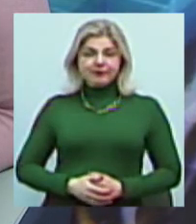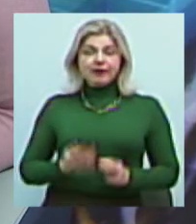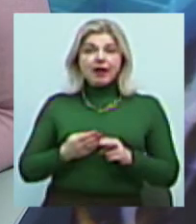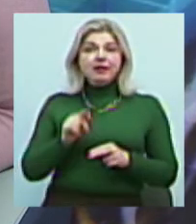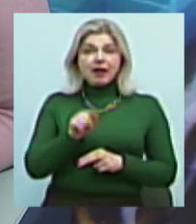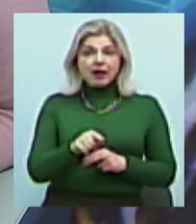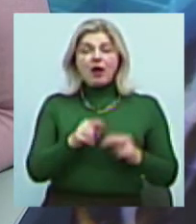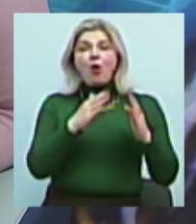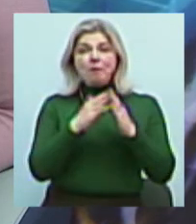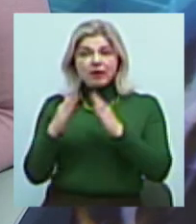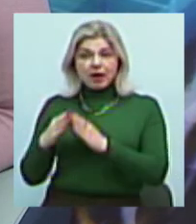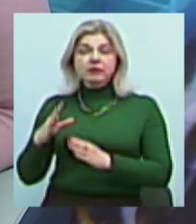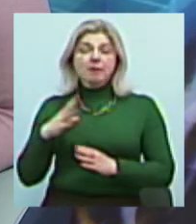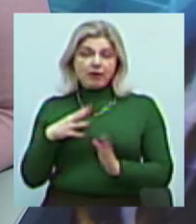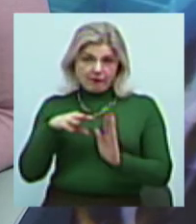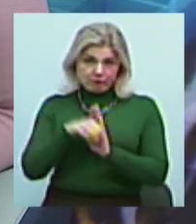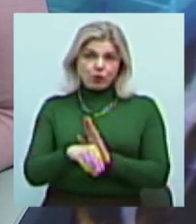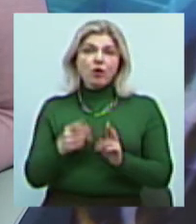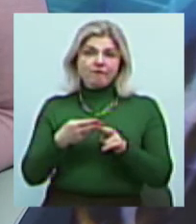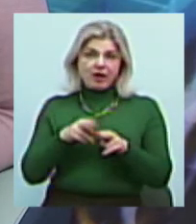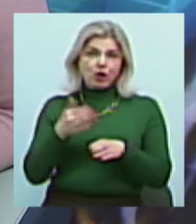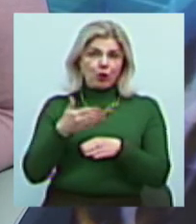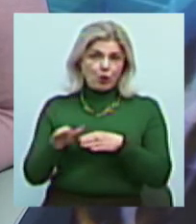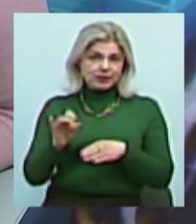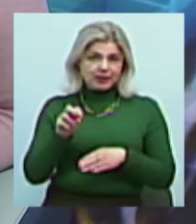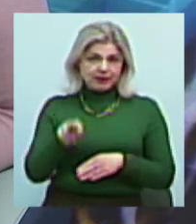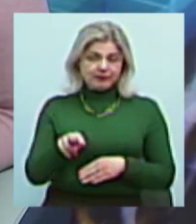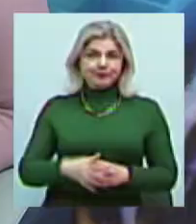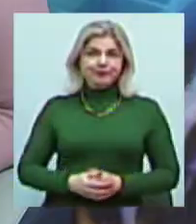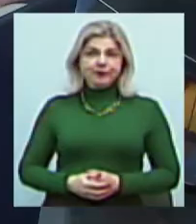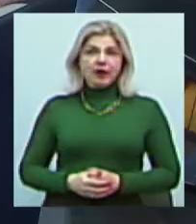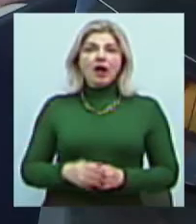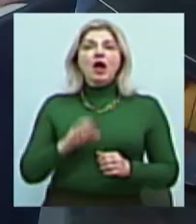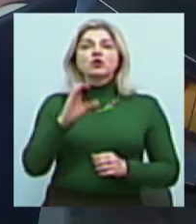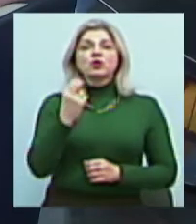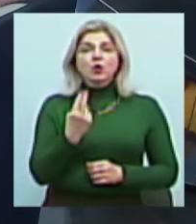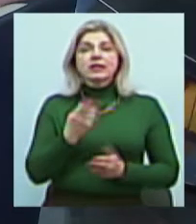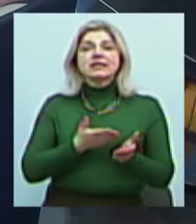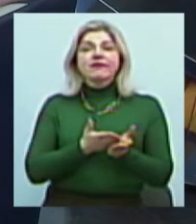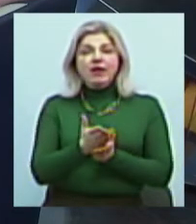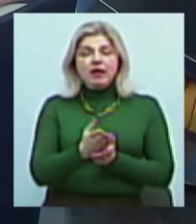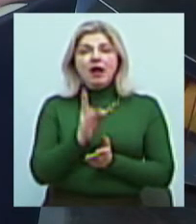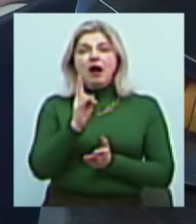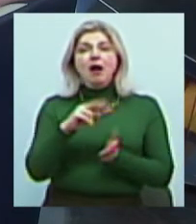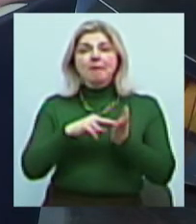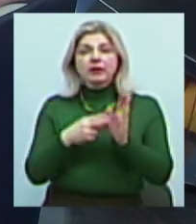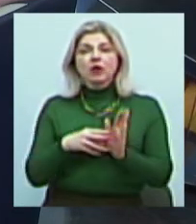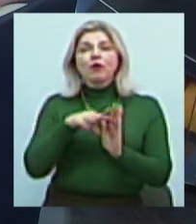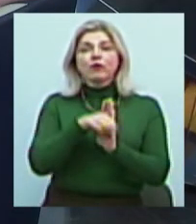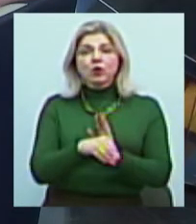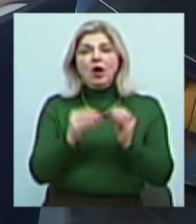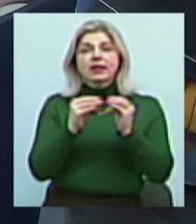такі об'єкти були включені в даний розділ. З об'єктів соціальної сфери до плану включено